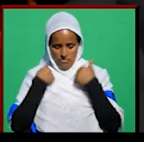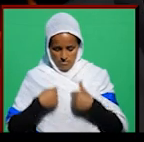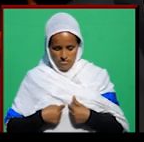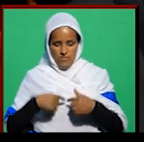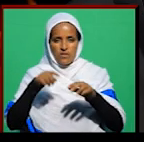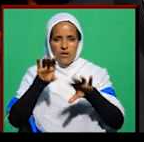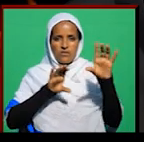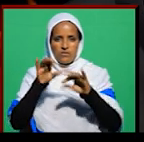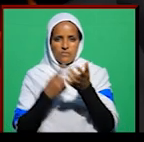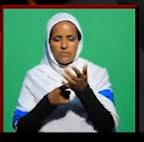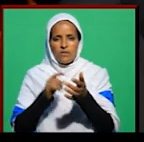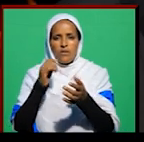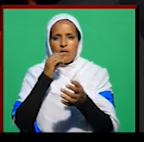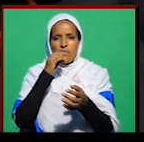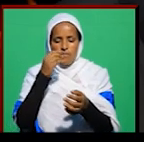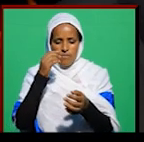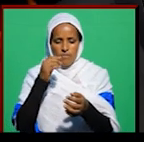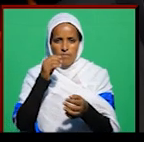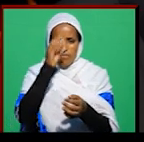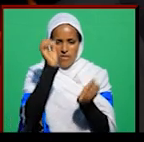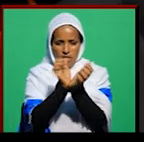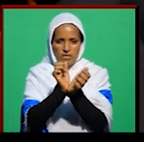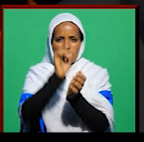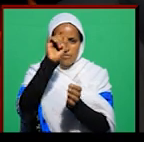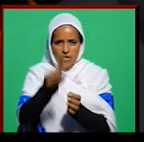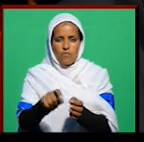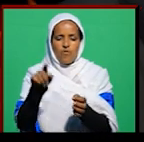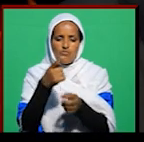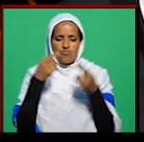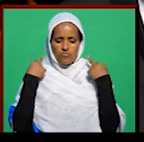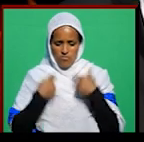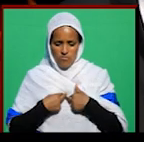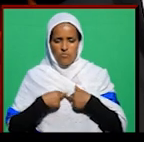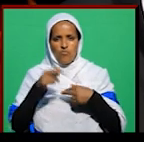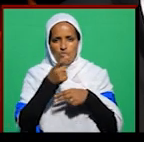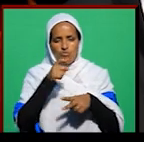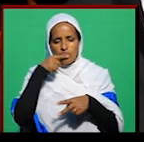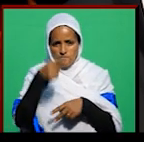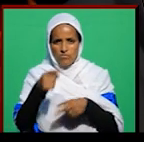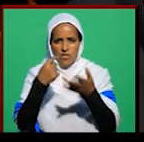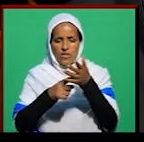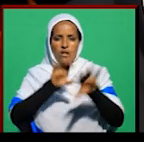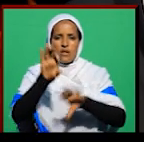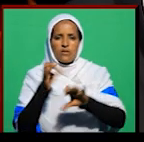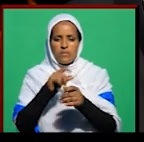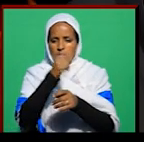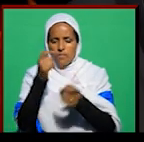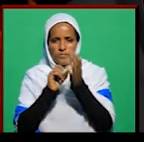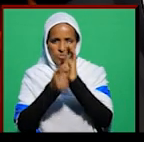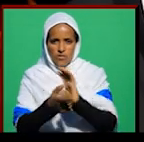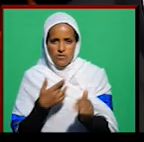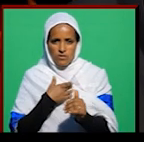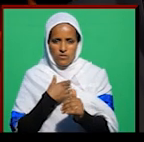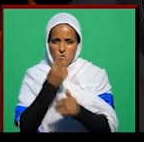ይሰረኝ ይላል። ይሄ ማለት እንደ ማተብ ማለት ማተብ መታሰር የሚገባው ሆኖ ተናግሯል ያን ጊዜ ማለት ነው። ይህን ያደርጉ ነበረ።